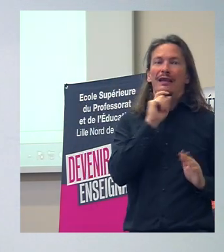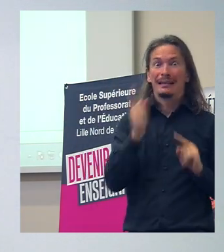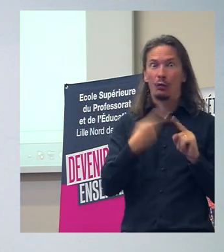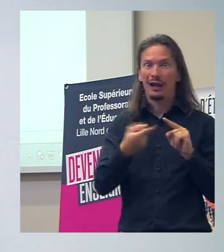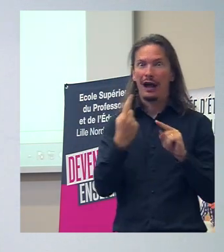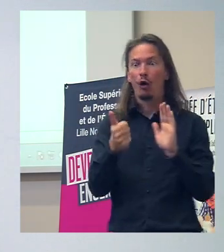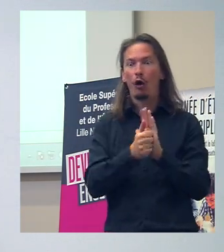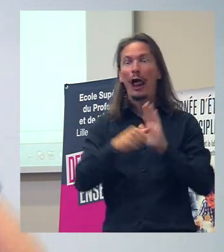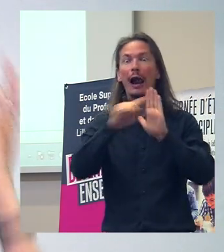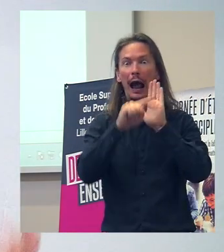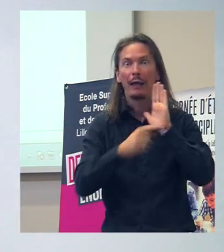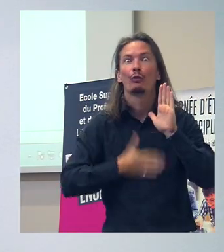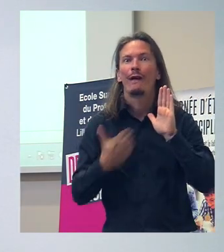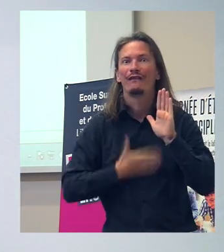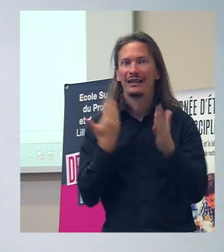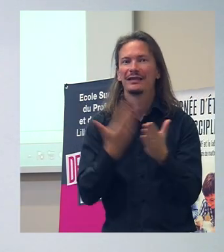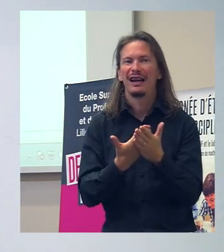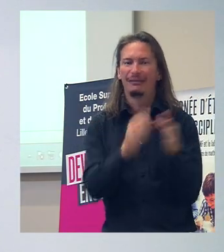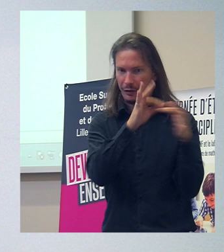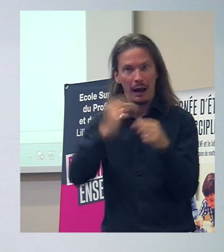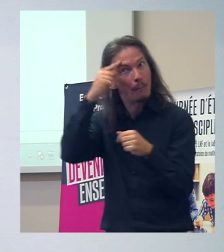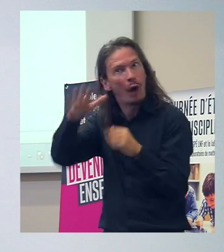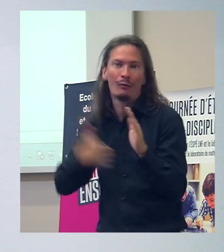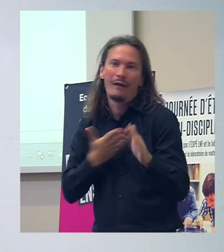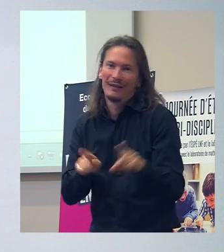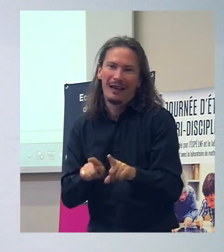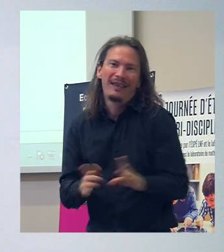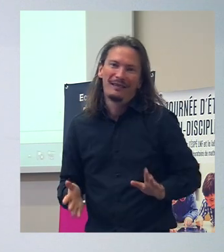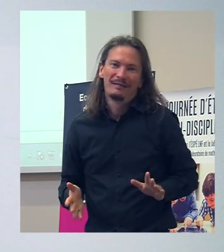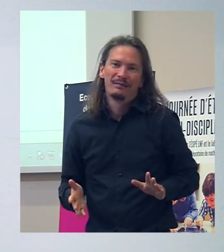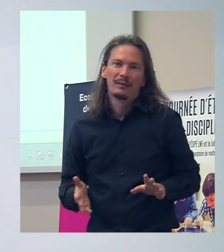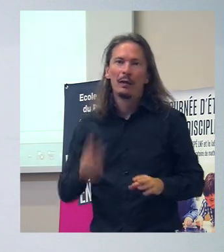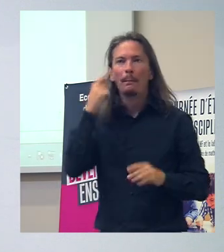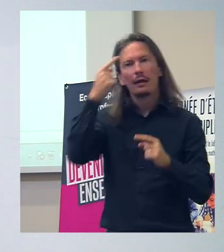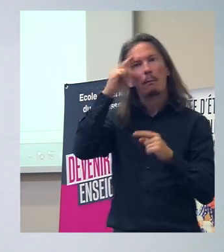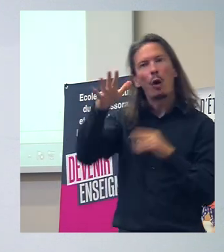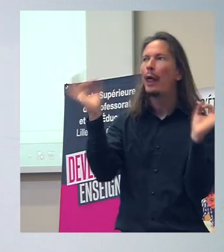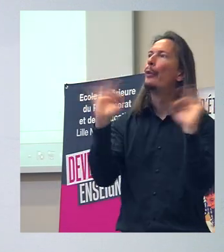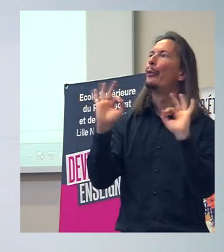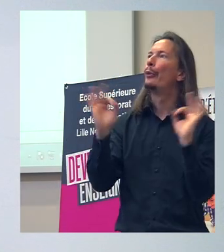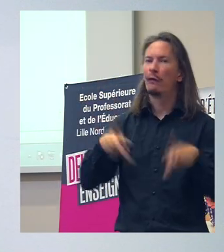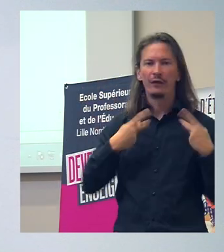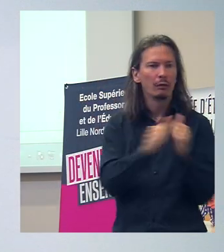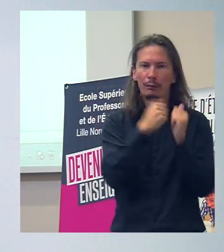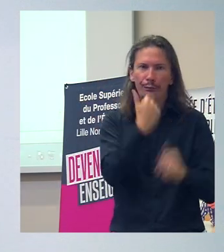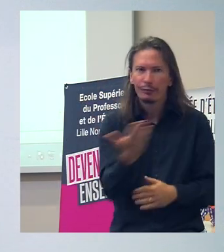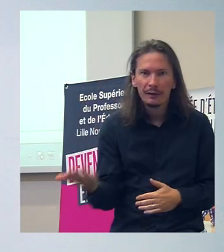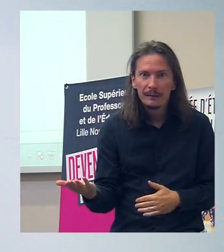règle, évidemment, et donc de la morale en général. On ne pourrait tout simplement pas vivre sans morale.